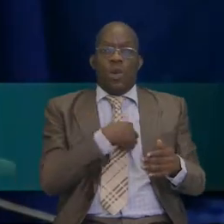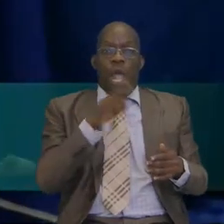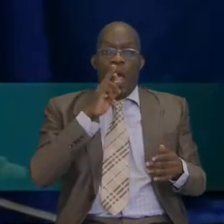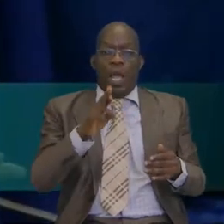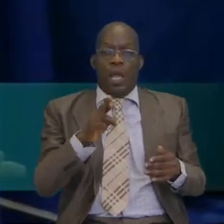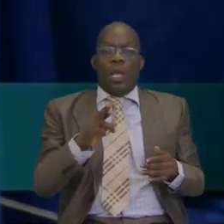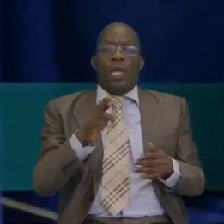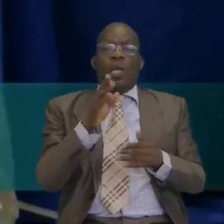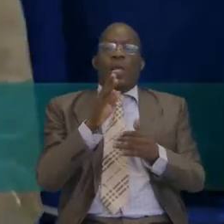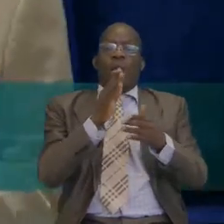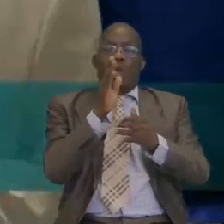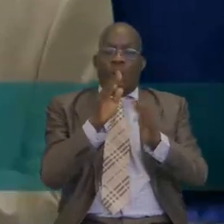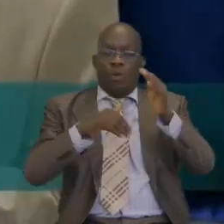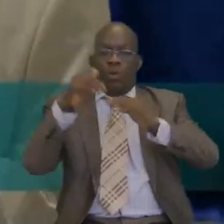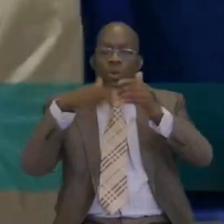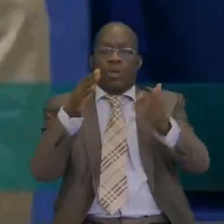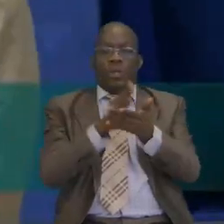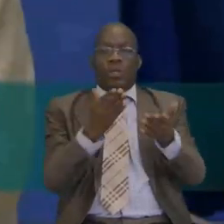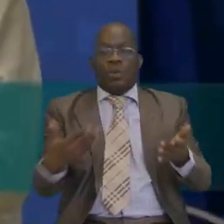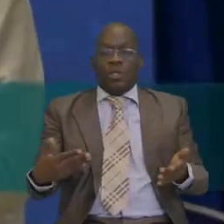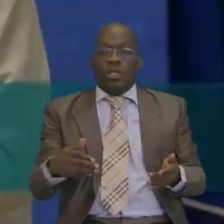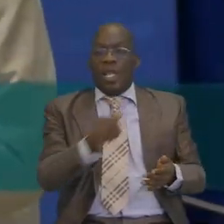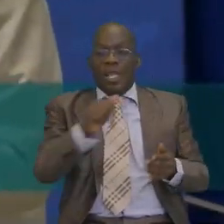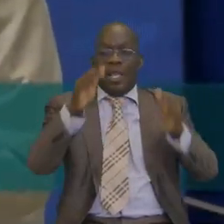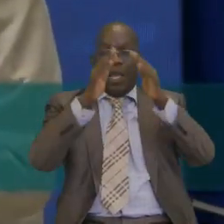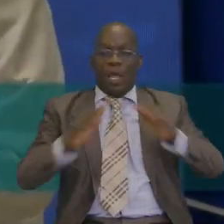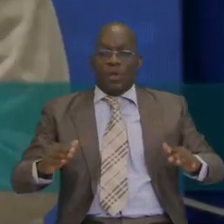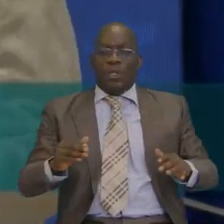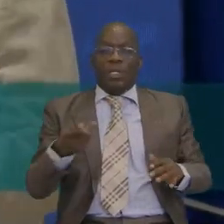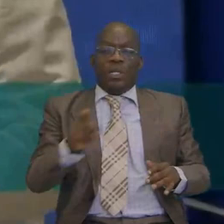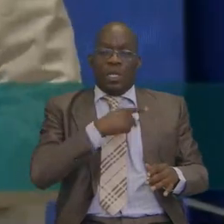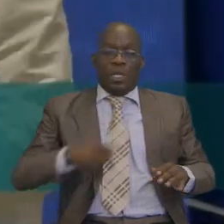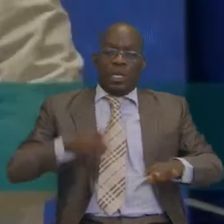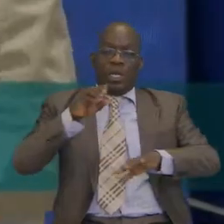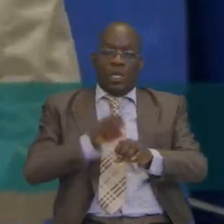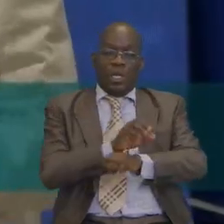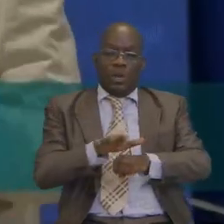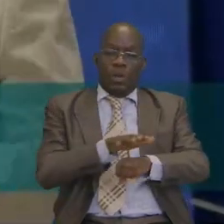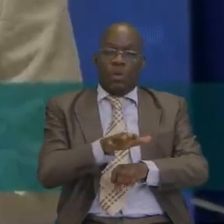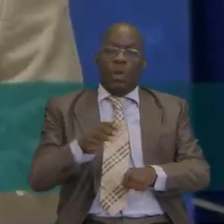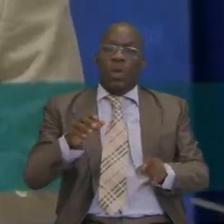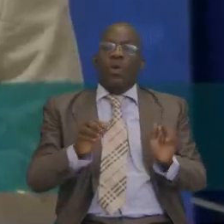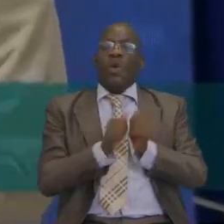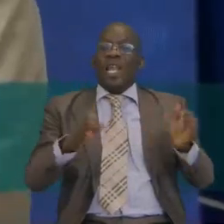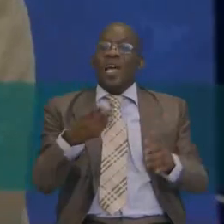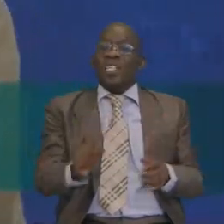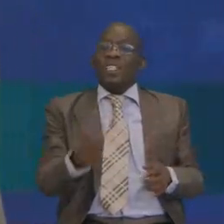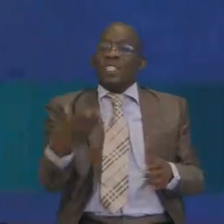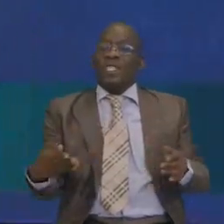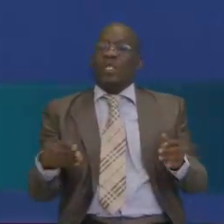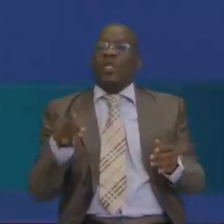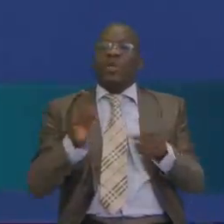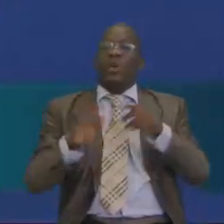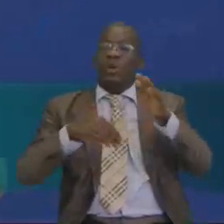royaume. Une maison. Et nous bâtissons pour le Seigneur. Sans toutes les ressources, comment est-ce que tu